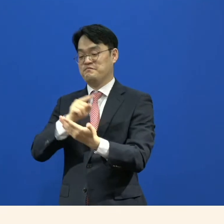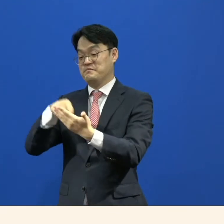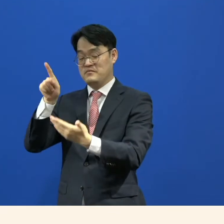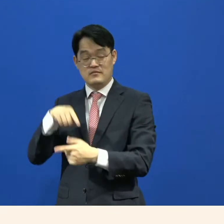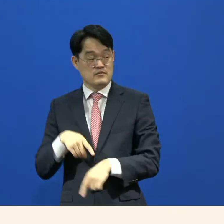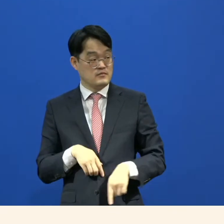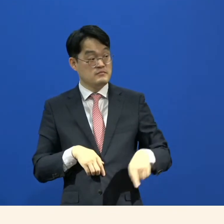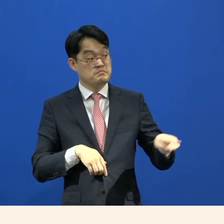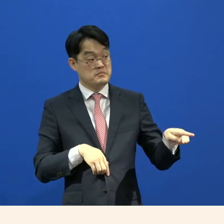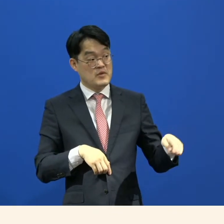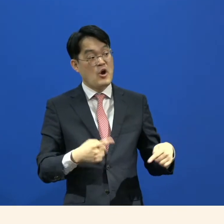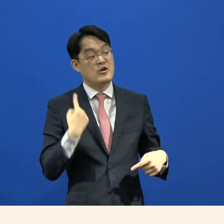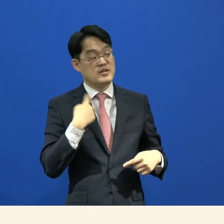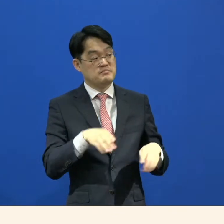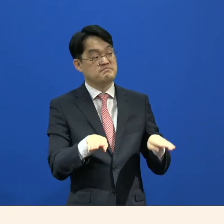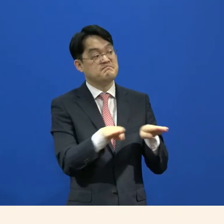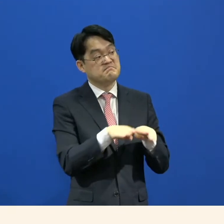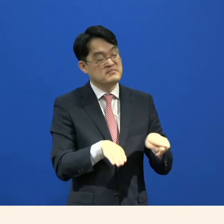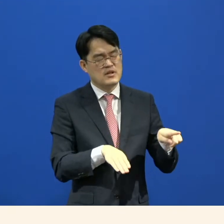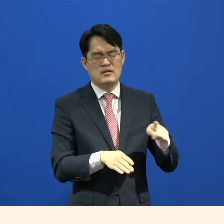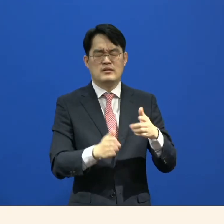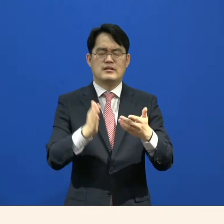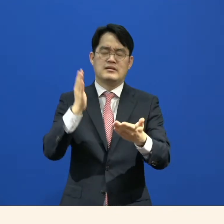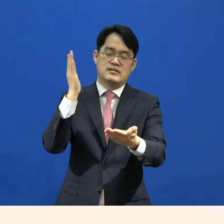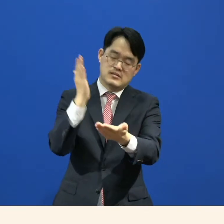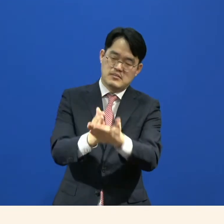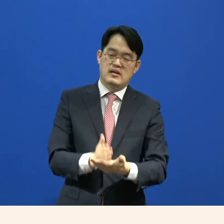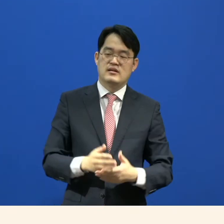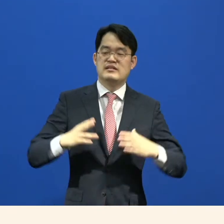기죽이는 거예요, 기죽이는 거예요. 사실 금식,